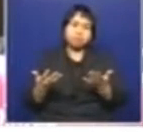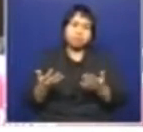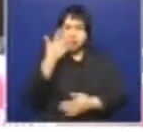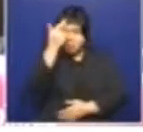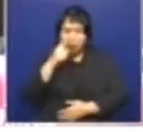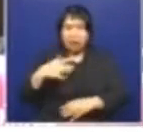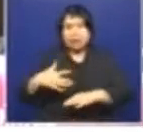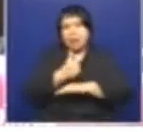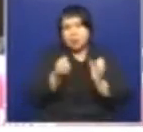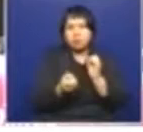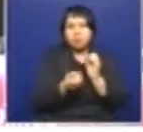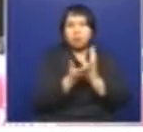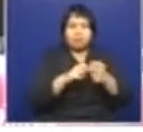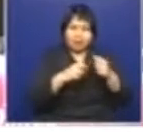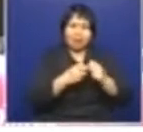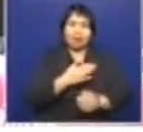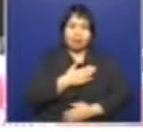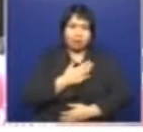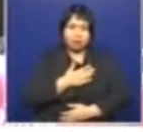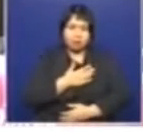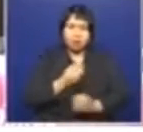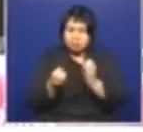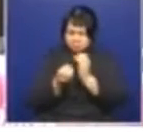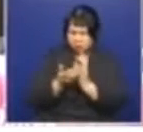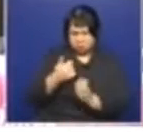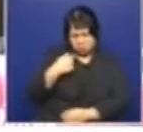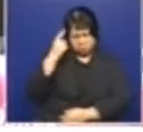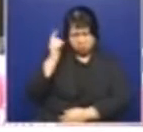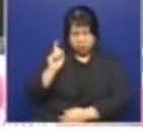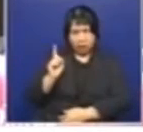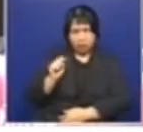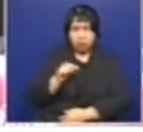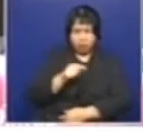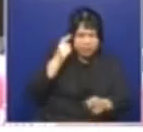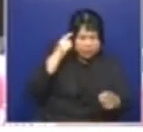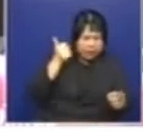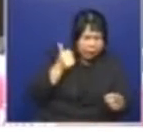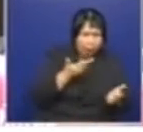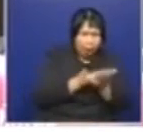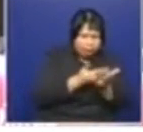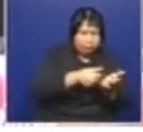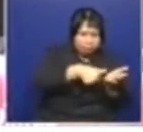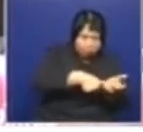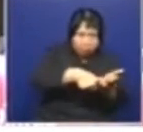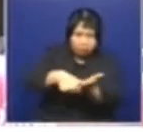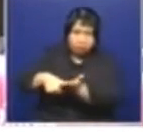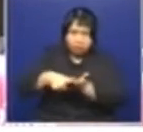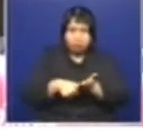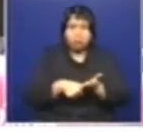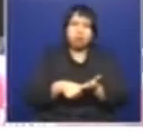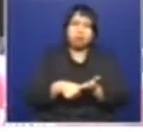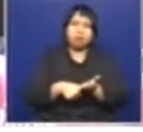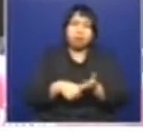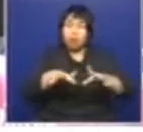นี่มันพังตรงไหนล่ะผมก็คิดอ้าวเขาก็คิดได้ดิก็หนี้มันเต็มวันนี้หนี้สาธารณะมันจะพุ่งขึ้น